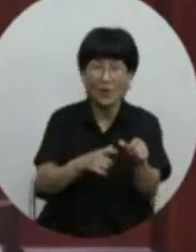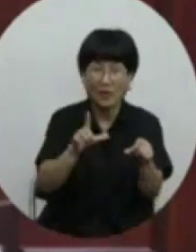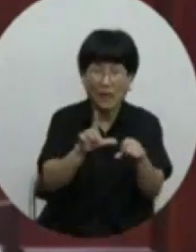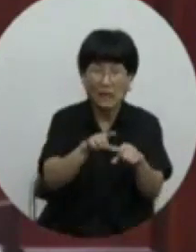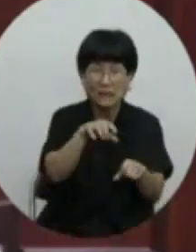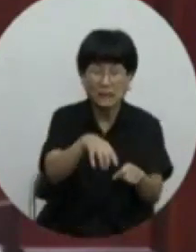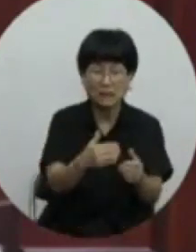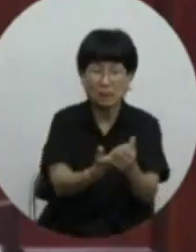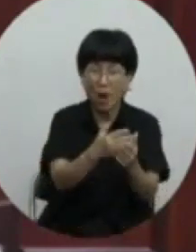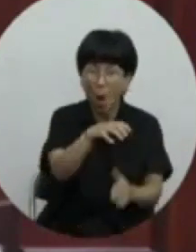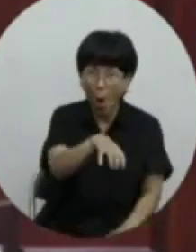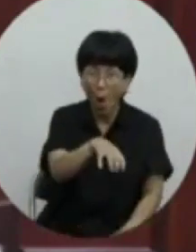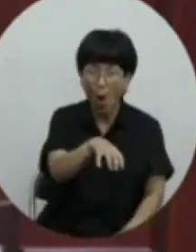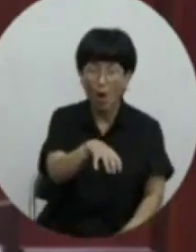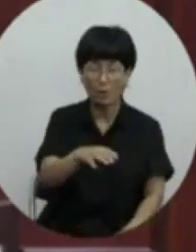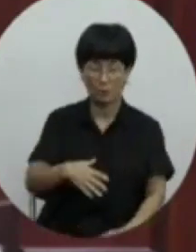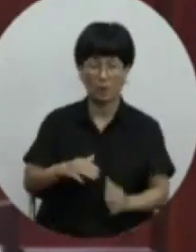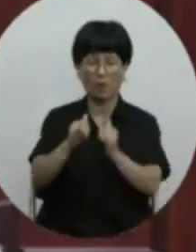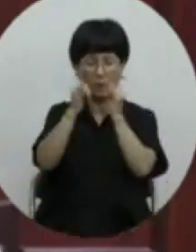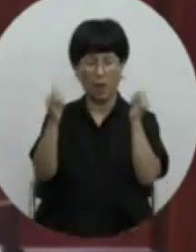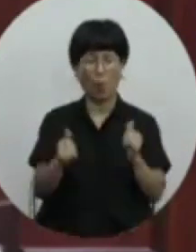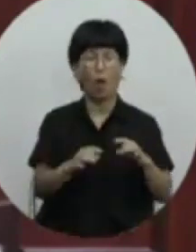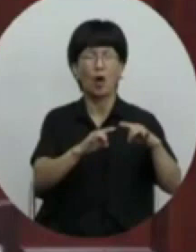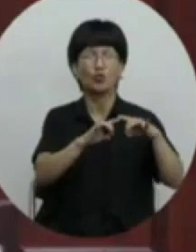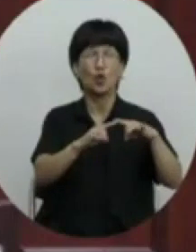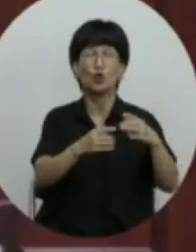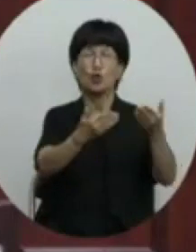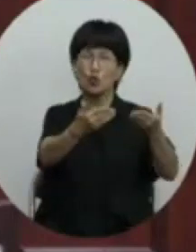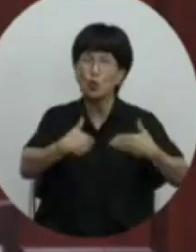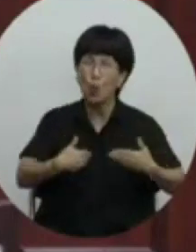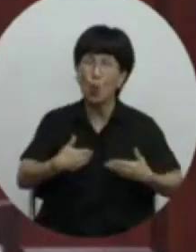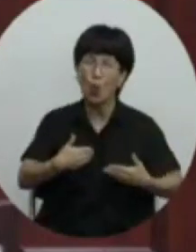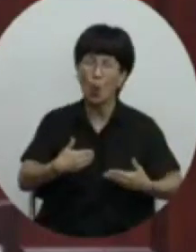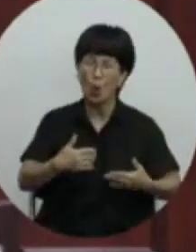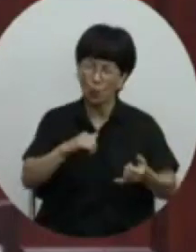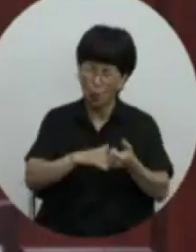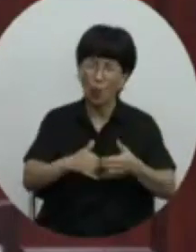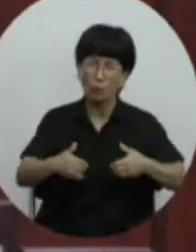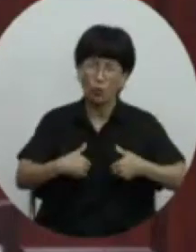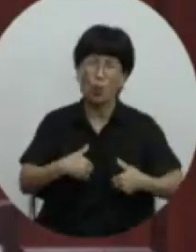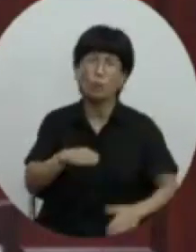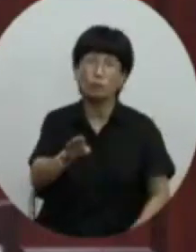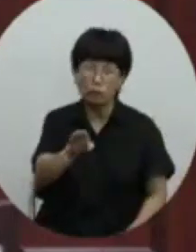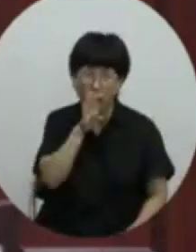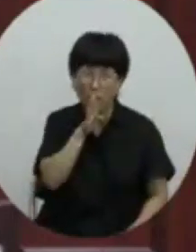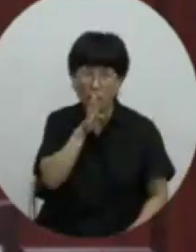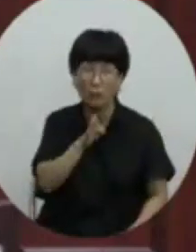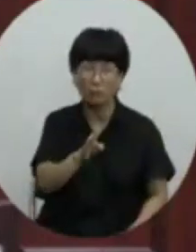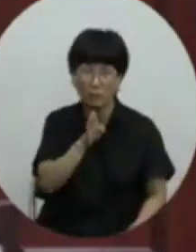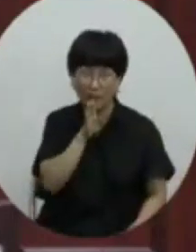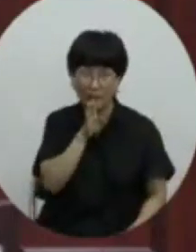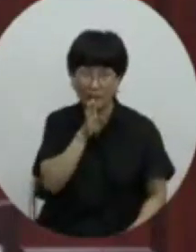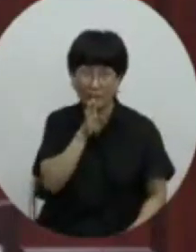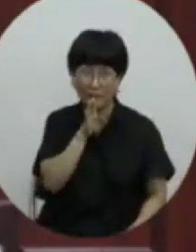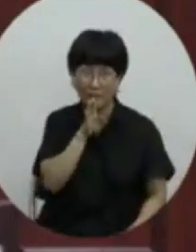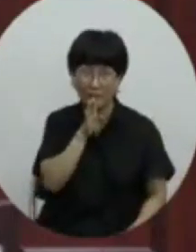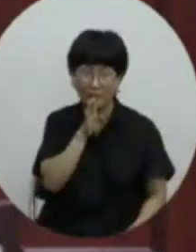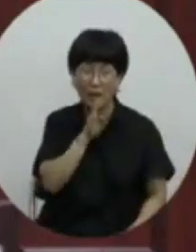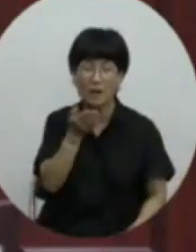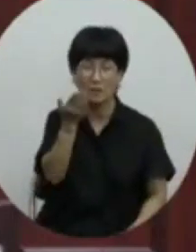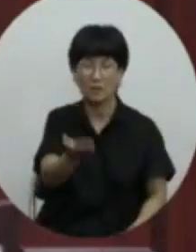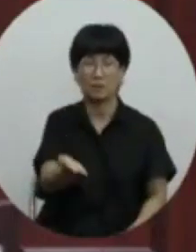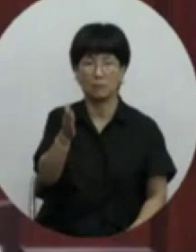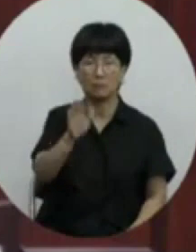우리 사회에 전기를 공급해주는 꼭 필요한 시설인 것은 틀림없습니다.